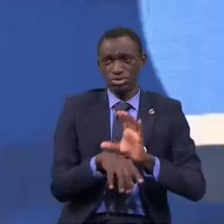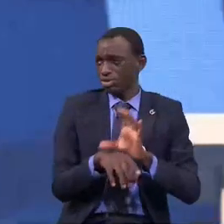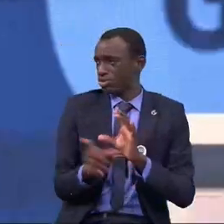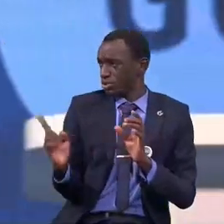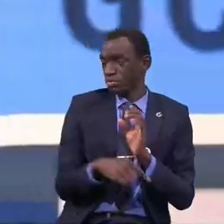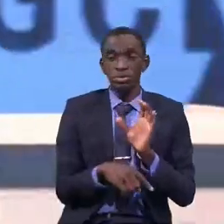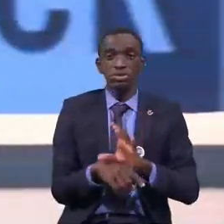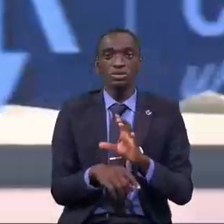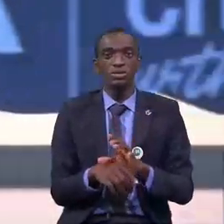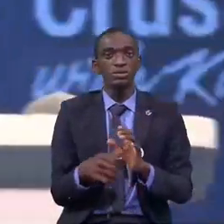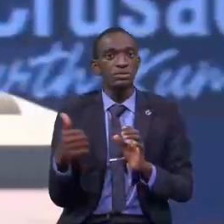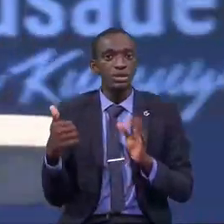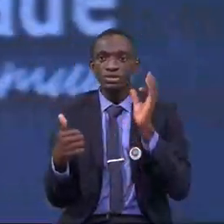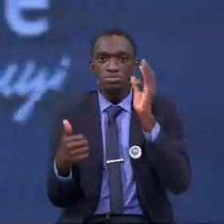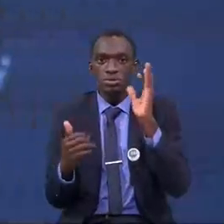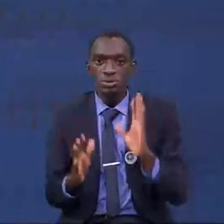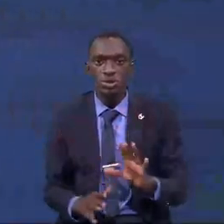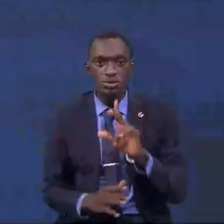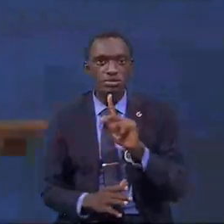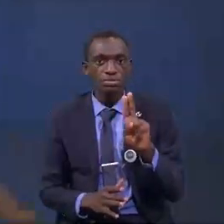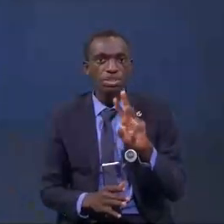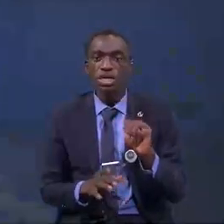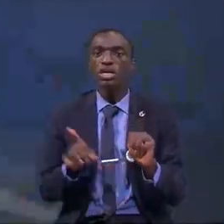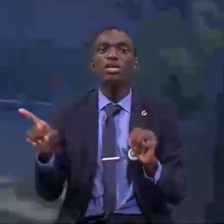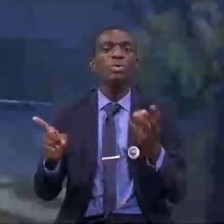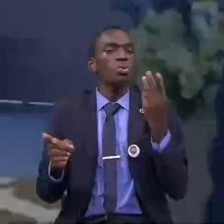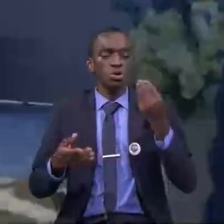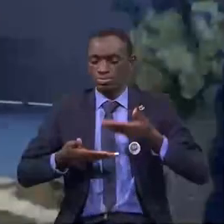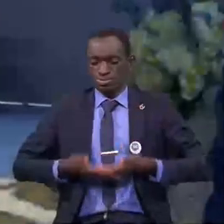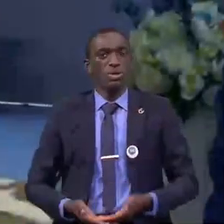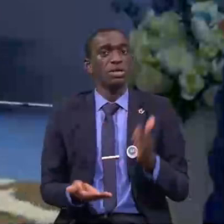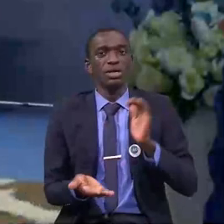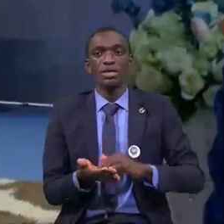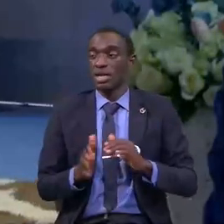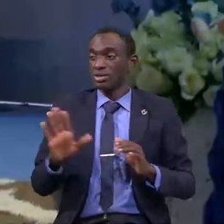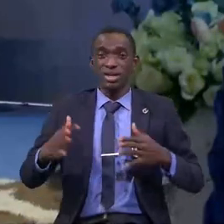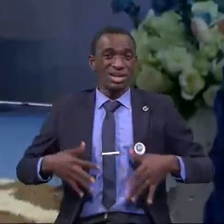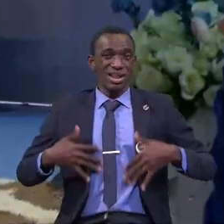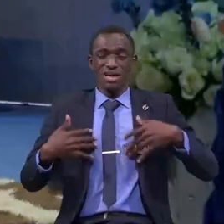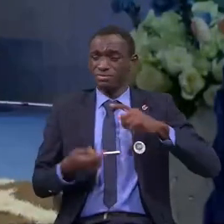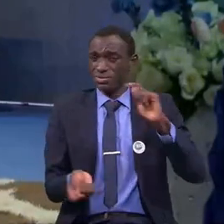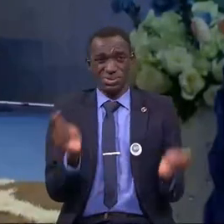viens à l'église. J'étais né de nouveau. Ma vie avait changé.